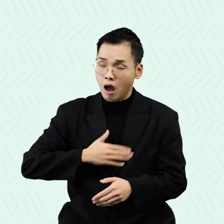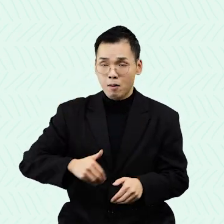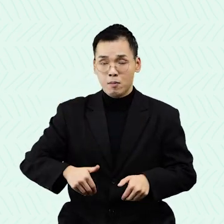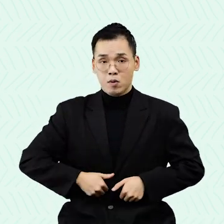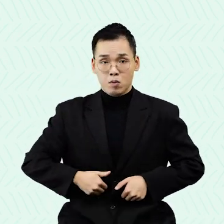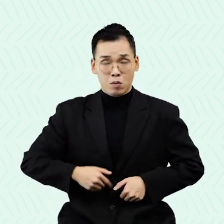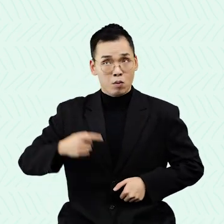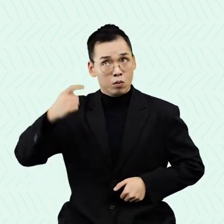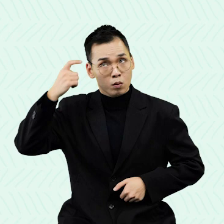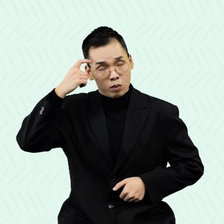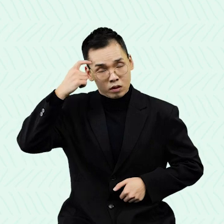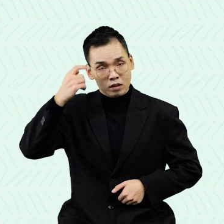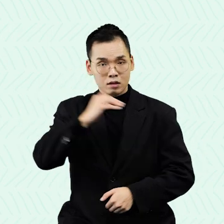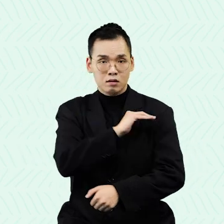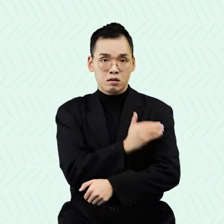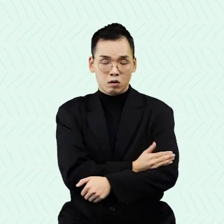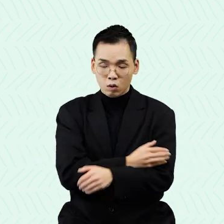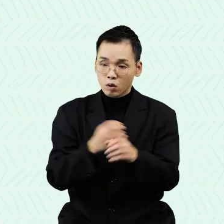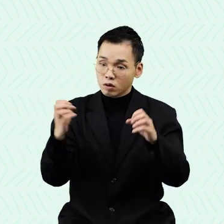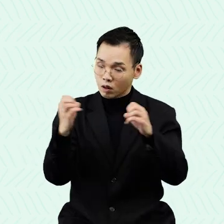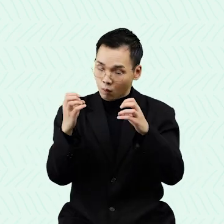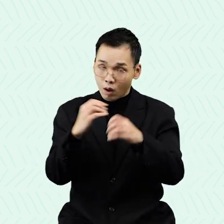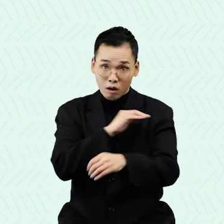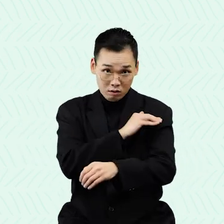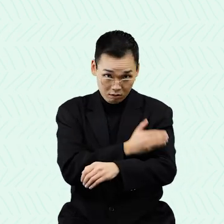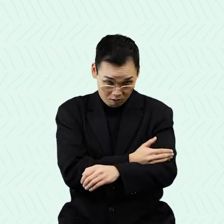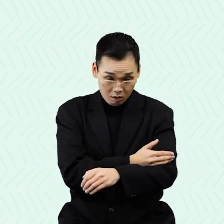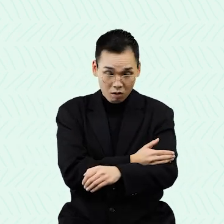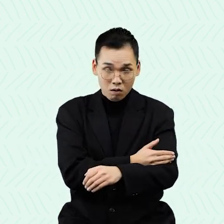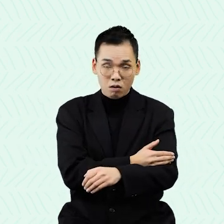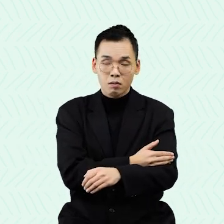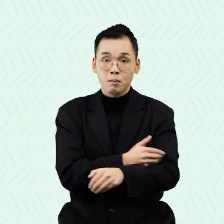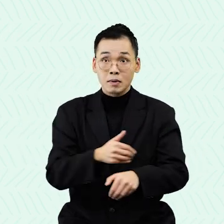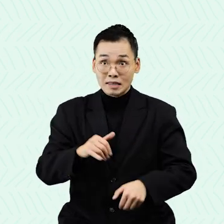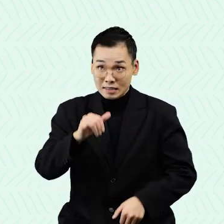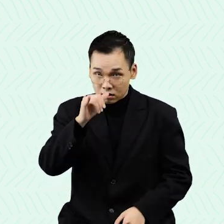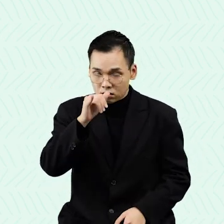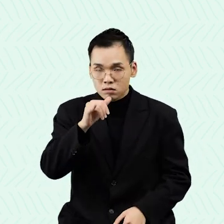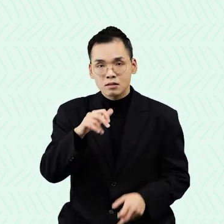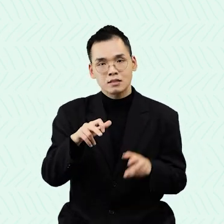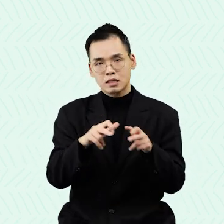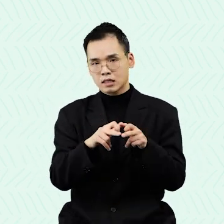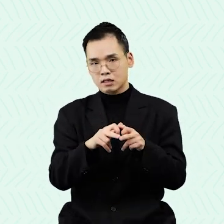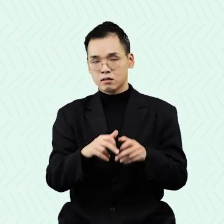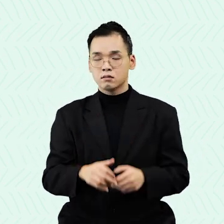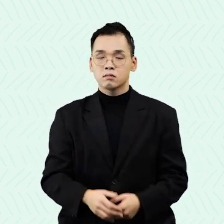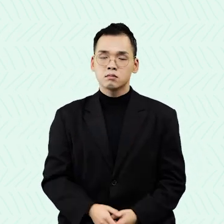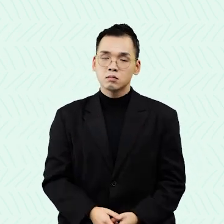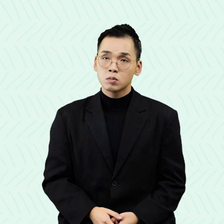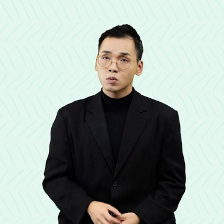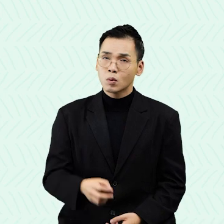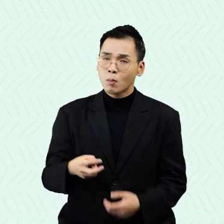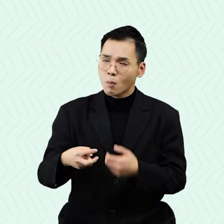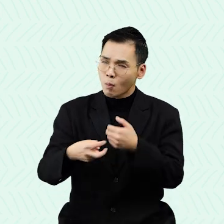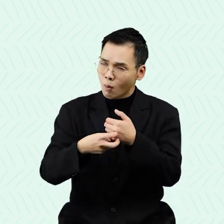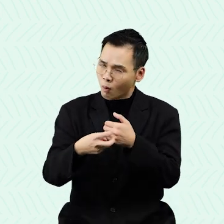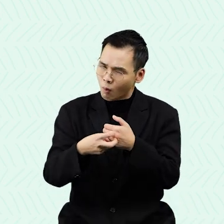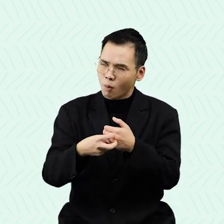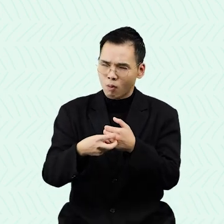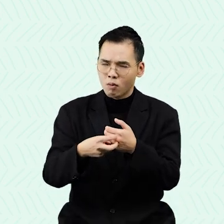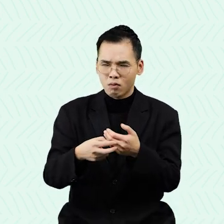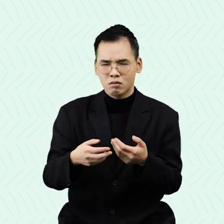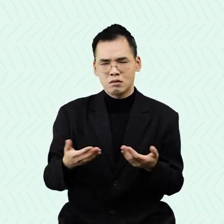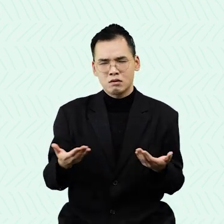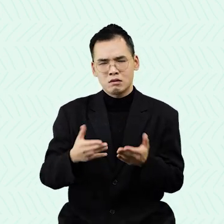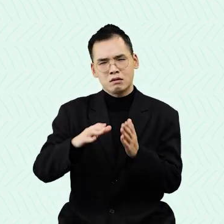및 의사소통 능력을 가지고 있는 등록 장애인이면 가능합니다. 또한 의료기관 내에서 근무하다